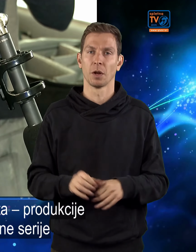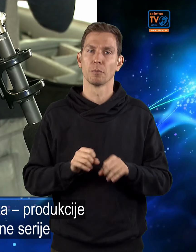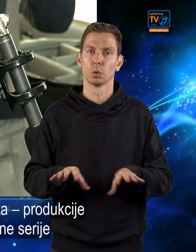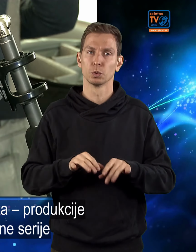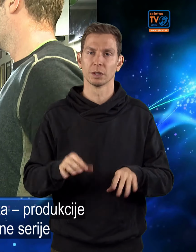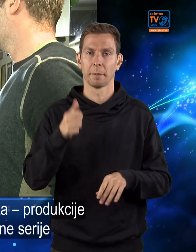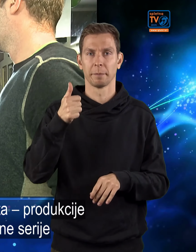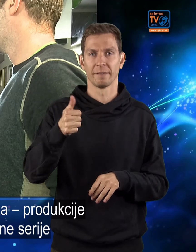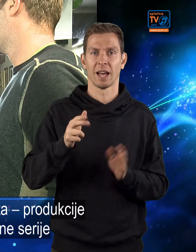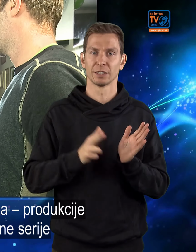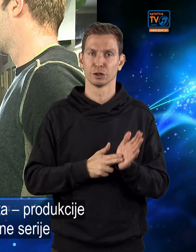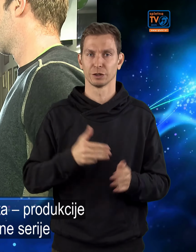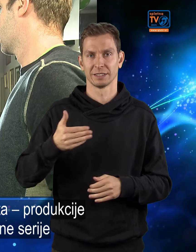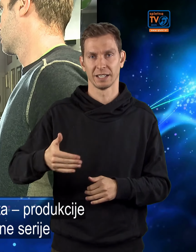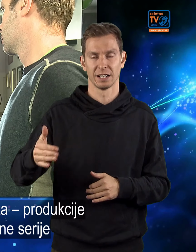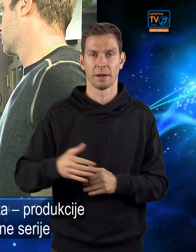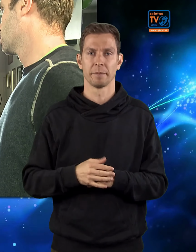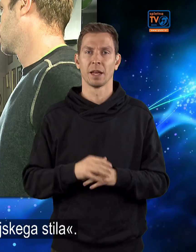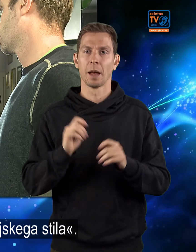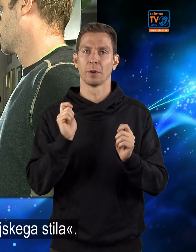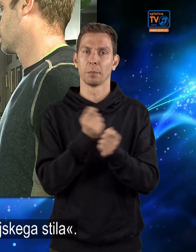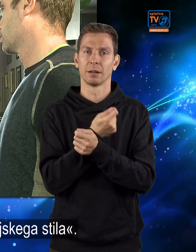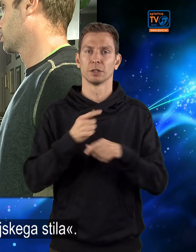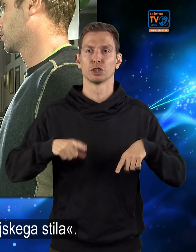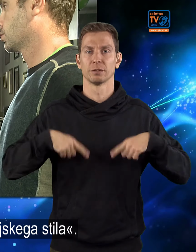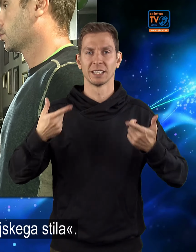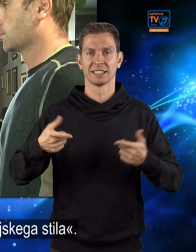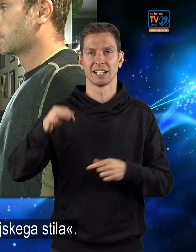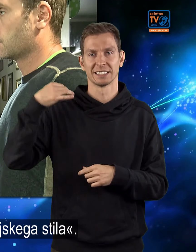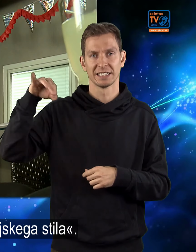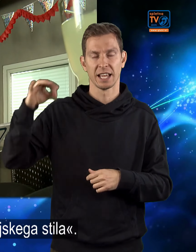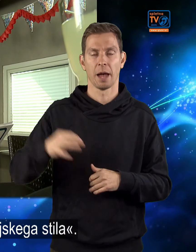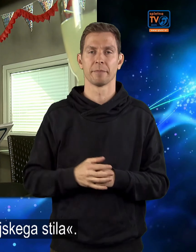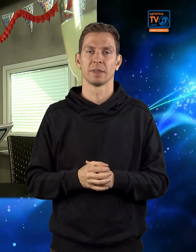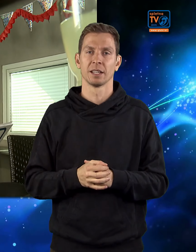prve resničnostne serije Preobrazba življenjskega stila.